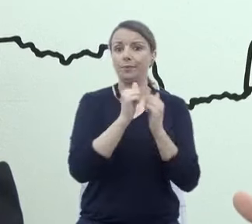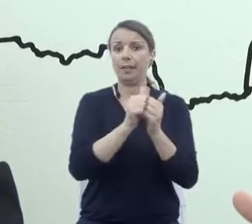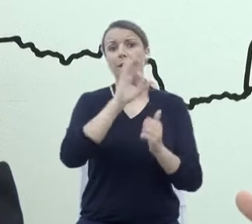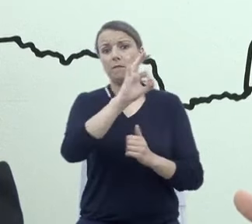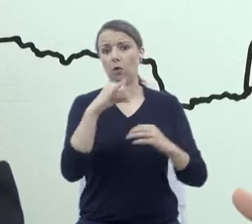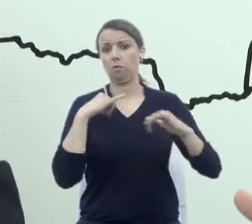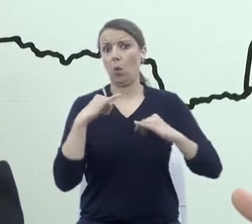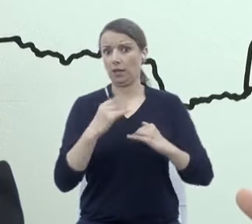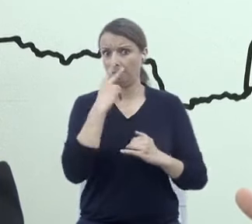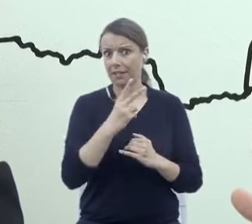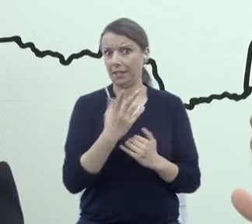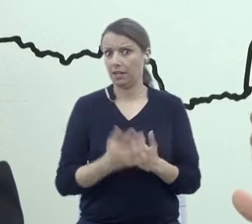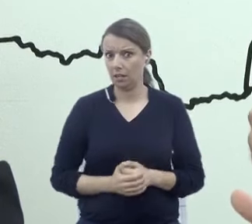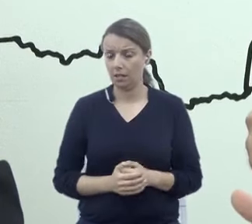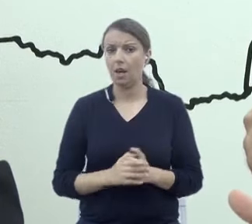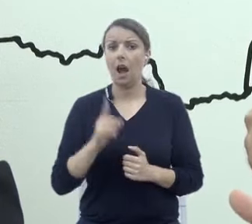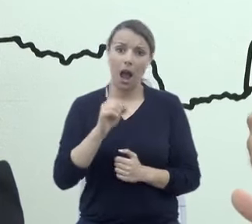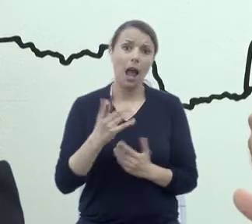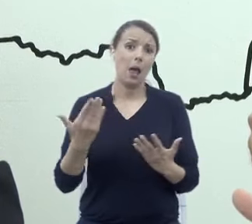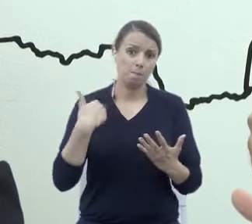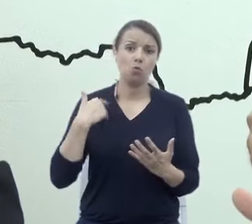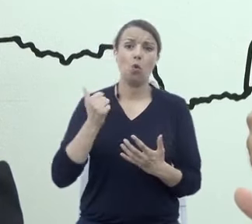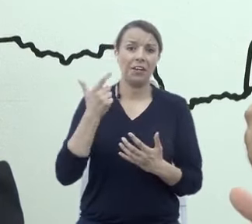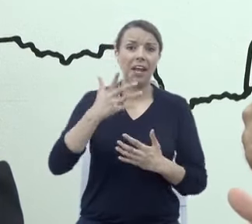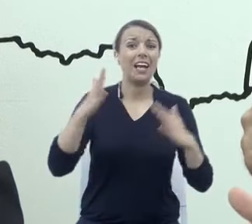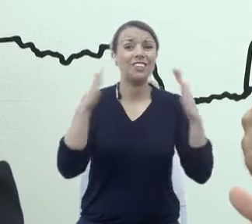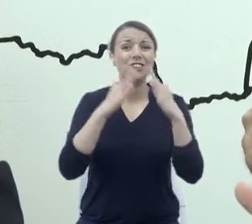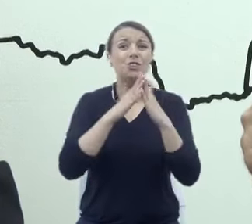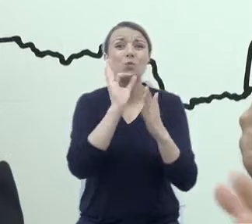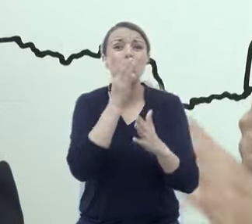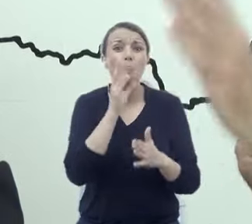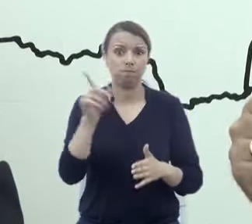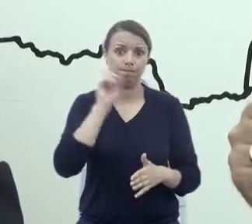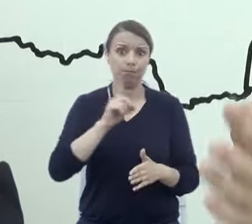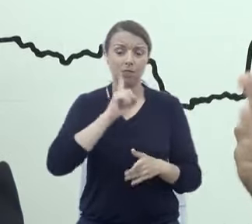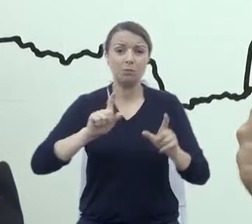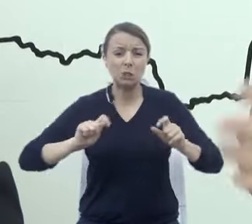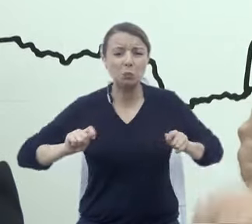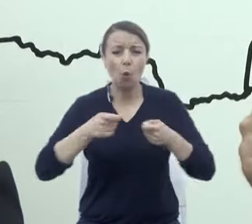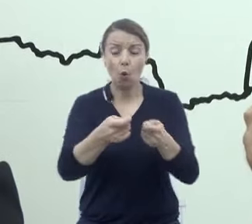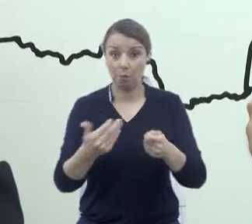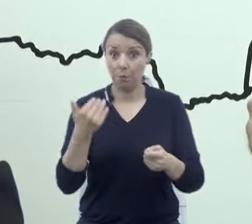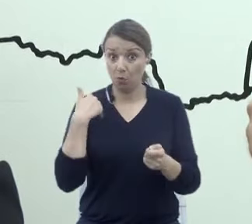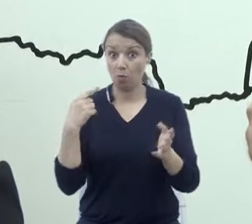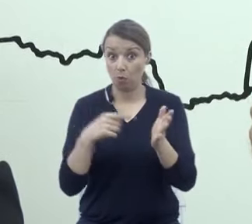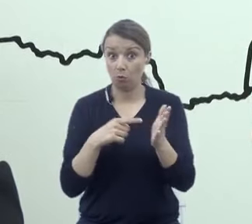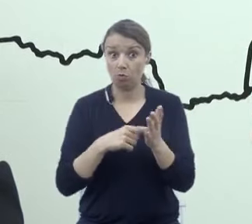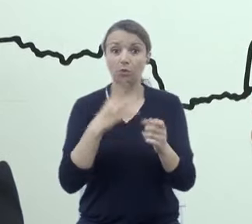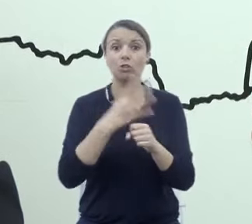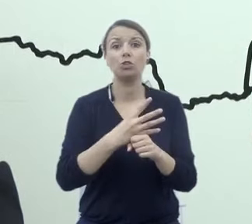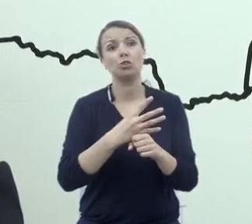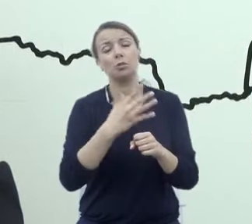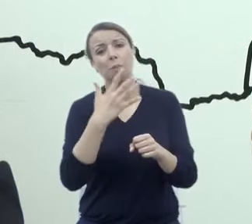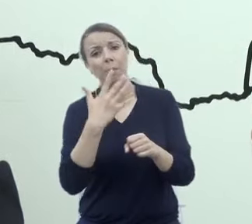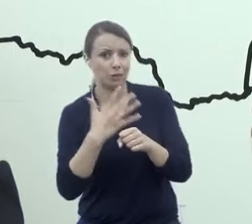mówi wyraźnie, no zmuszenie kilkudziesięciu młodych mężczyzn, bo tak opisuje się tych